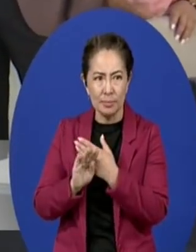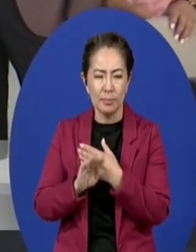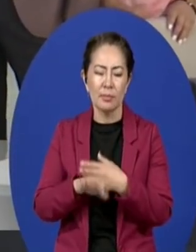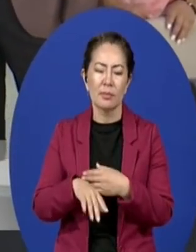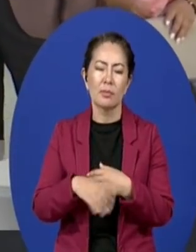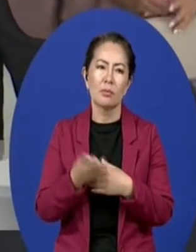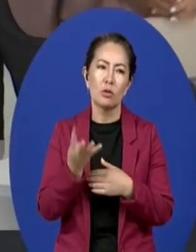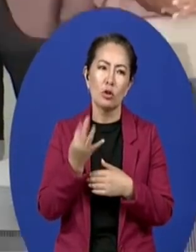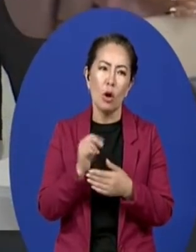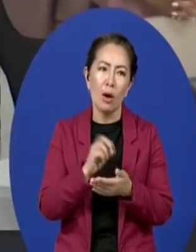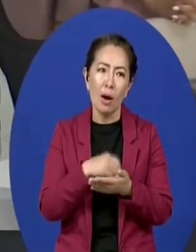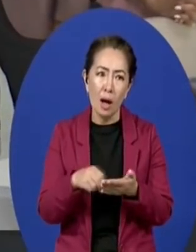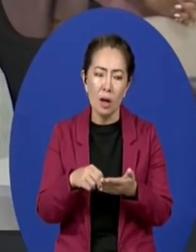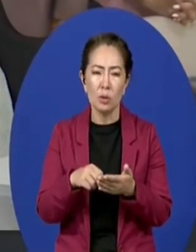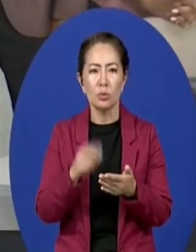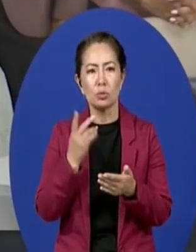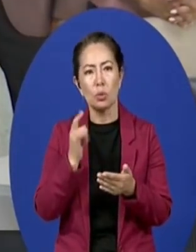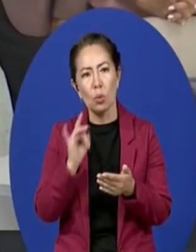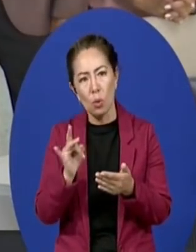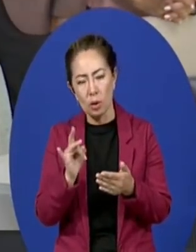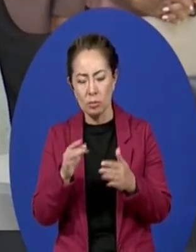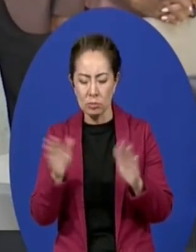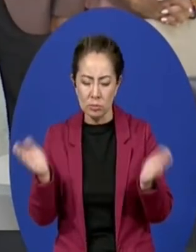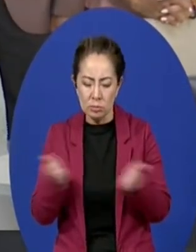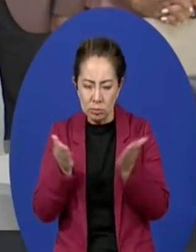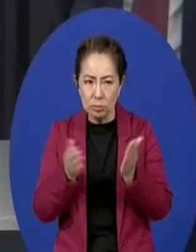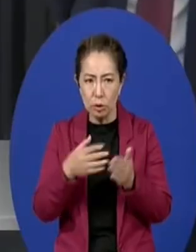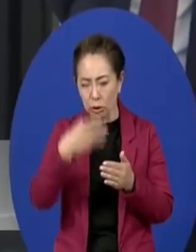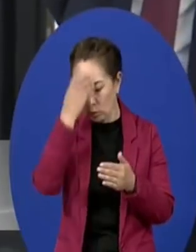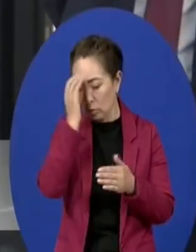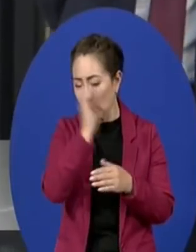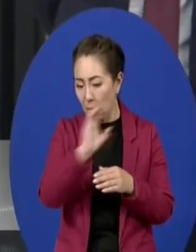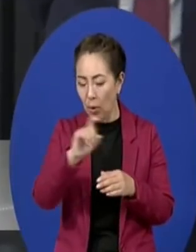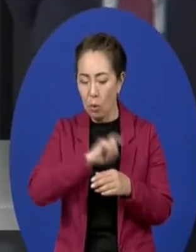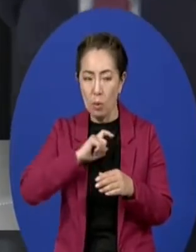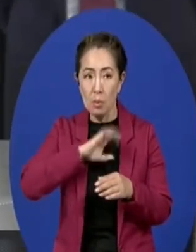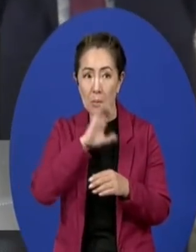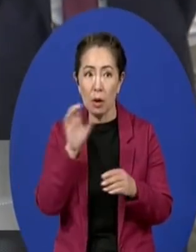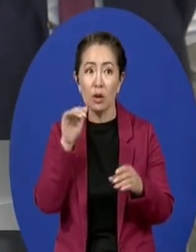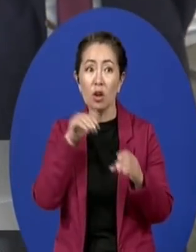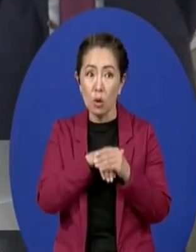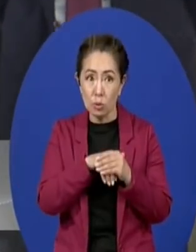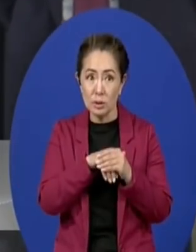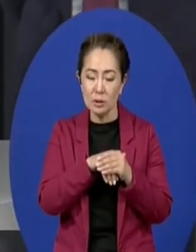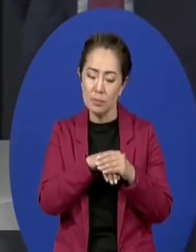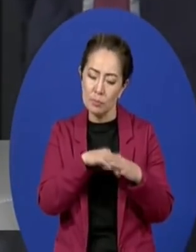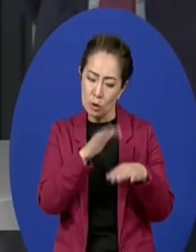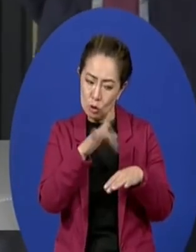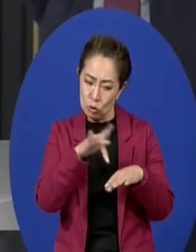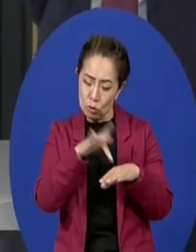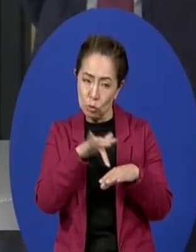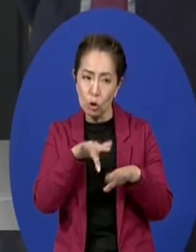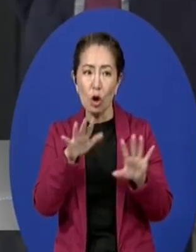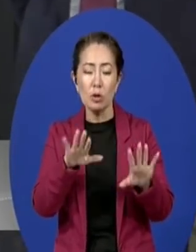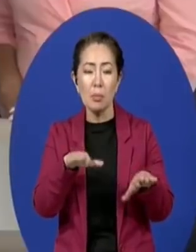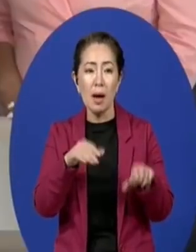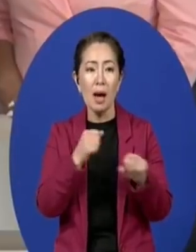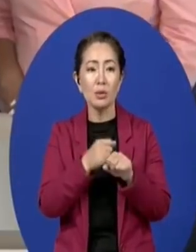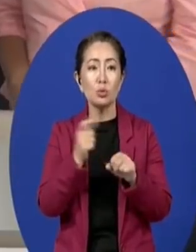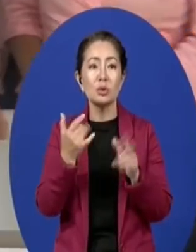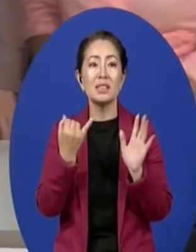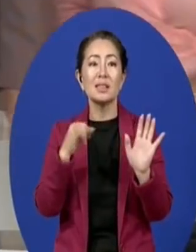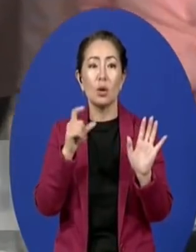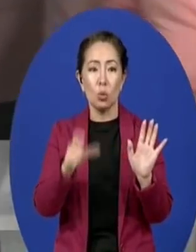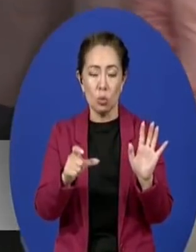тоон, гарын үсэг зэрэг суурь системүүдийг хөгжүүлж, төр болон хувийн хөвшлийн үйлчилгээнд нэвтрүүлж байна. Өнөөдрийн байдлаар энэ төвд 60 гаруй ажилтан аль багч